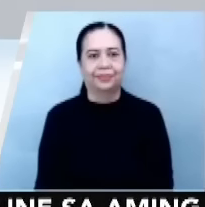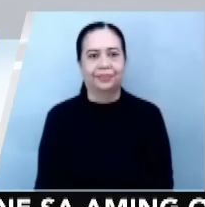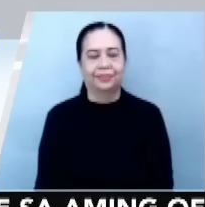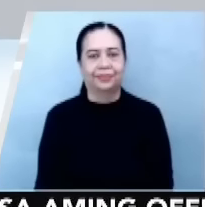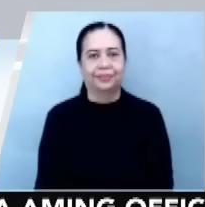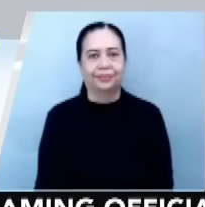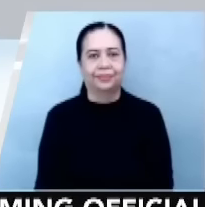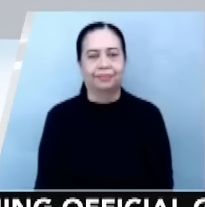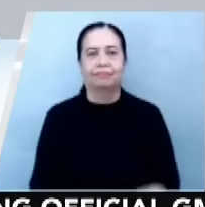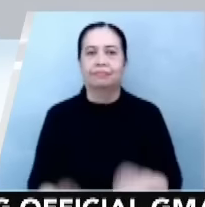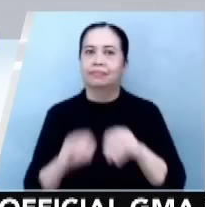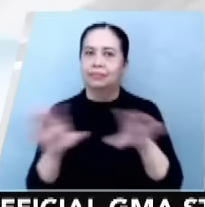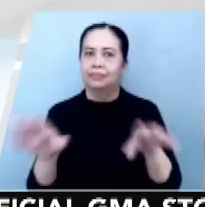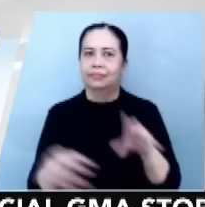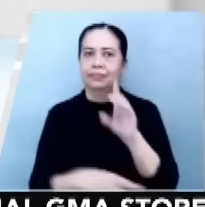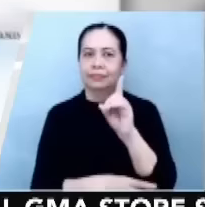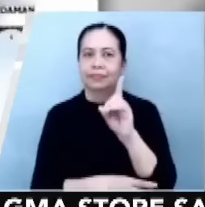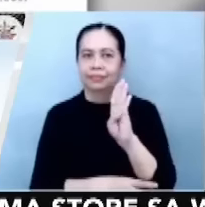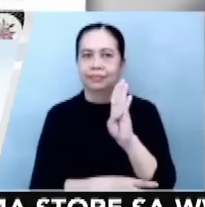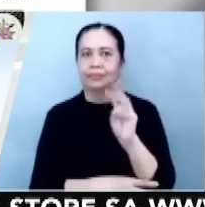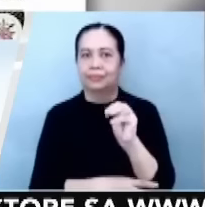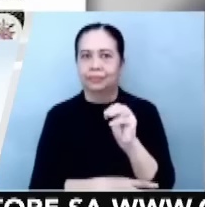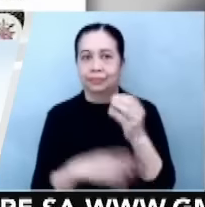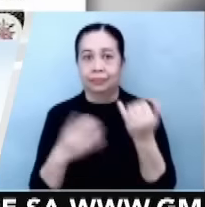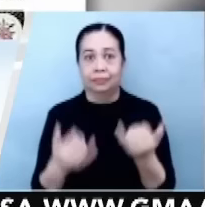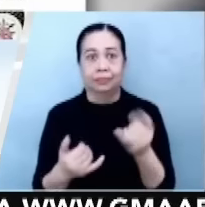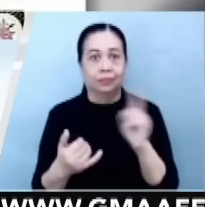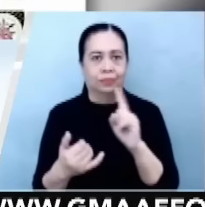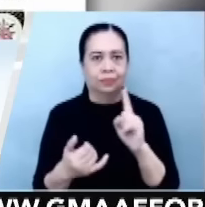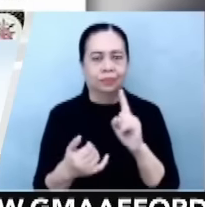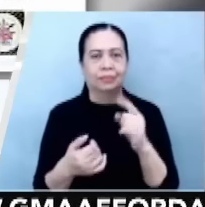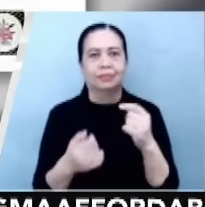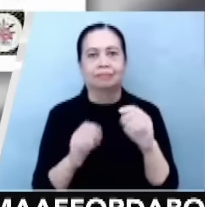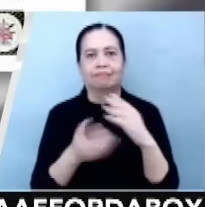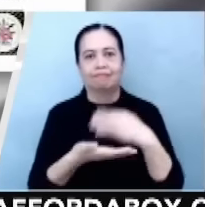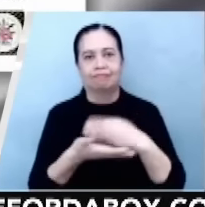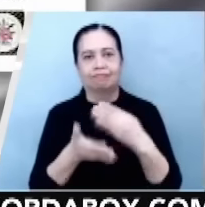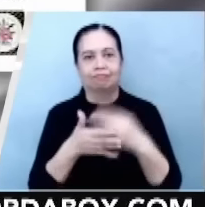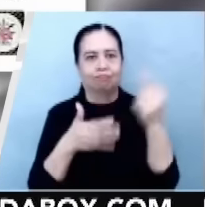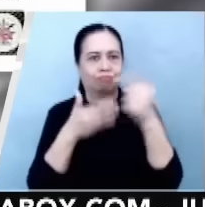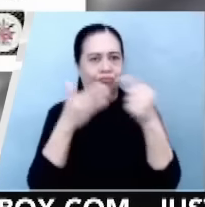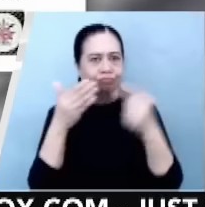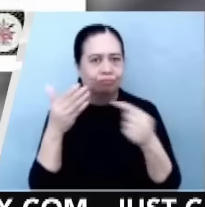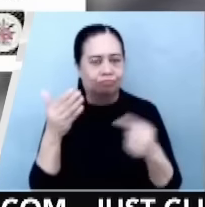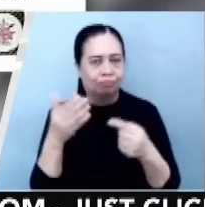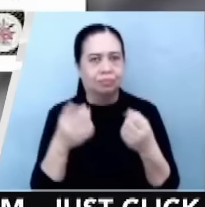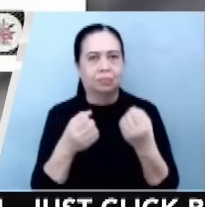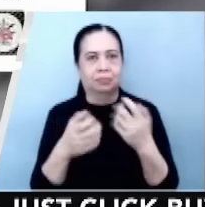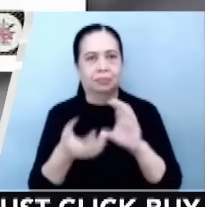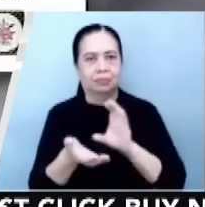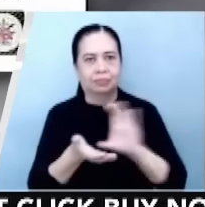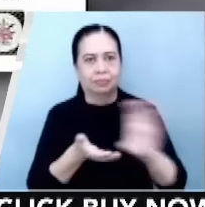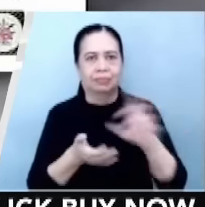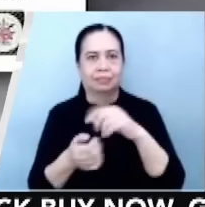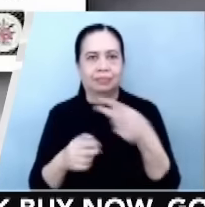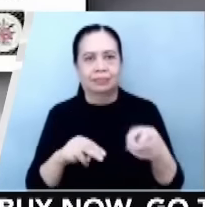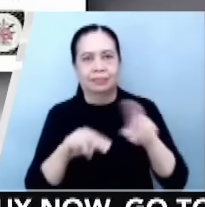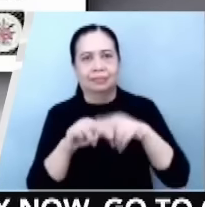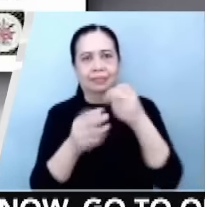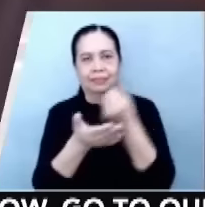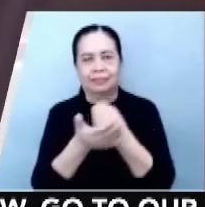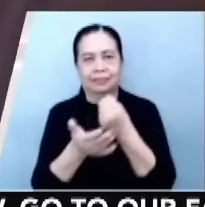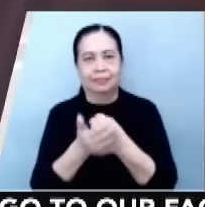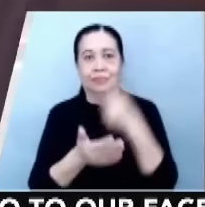Inilabas na ng Department of Budget and Management ngayong araw ang Budget Circular na nagdedetalya ng unang tranche o unang bagsak ng taas sahod sa mga kawani ng